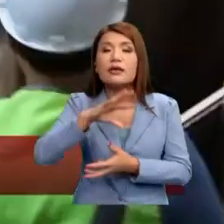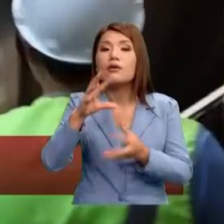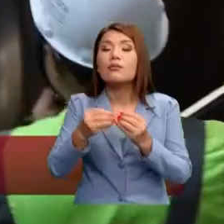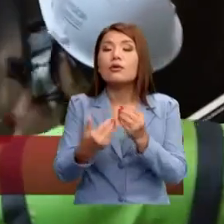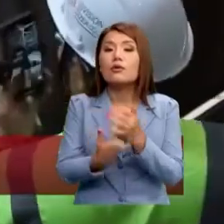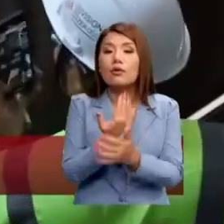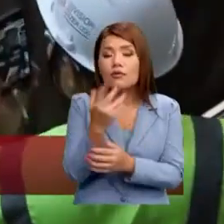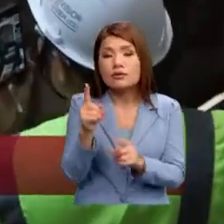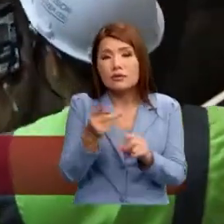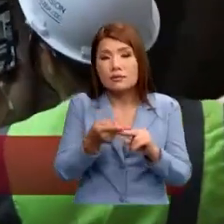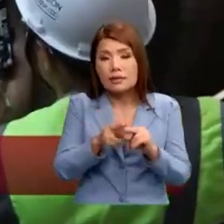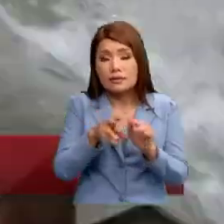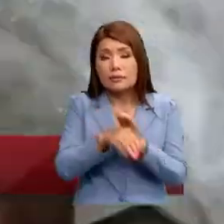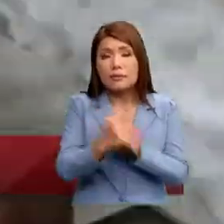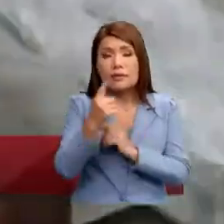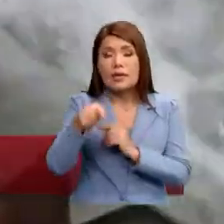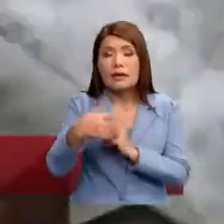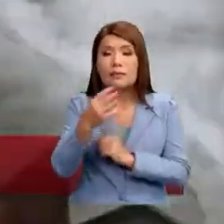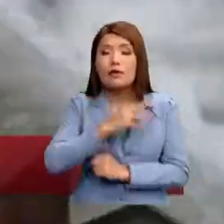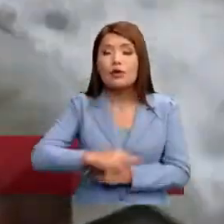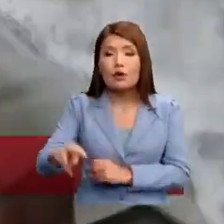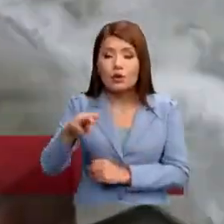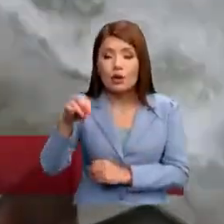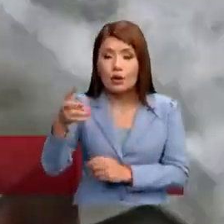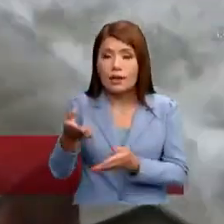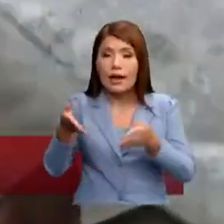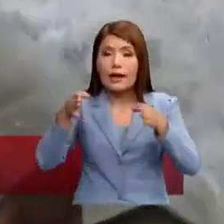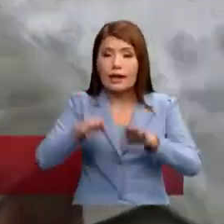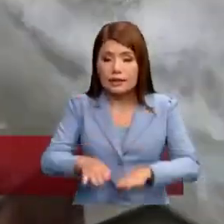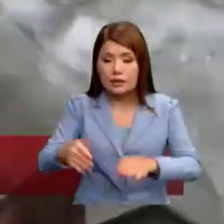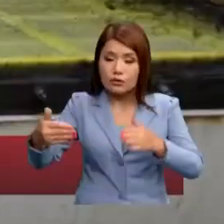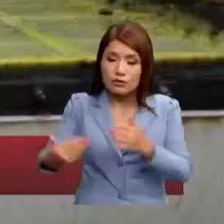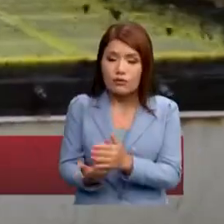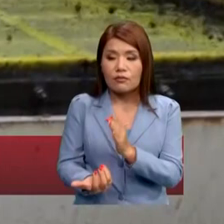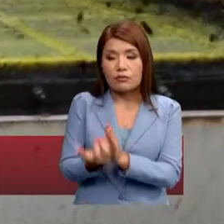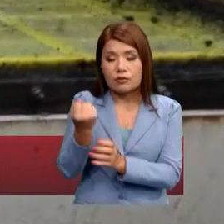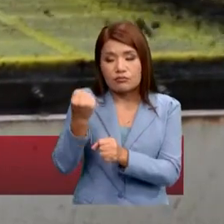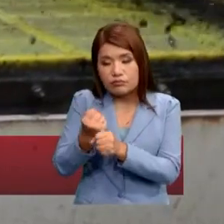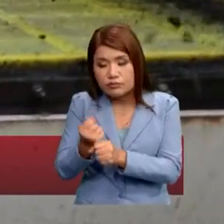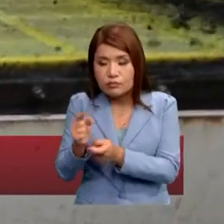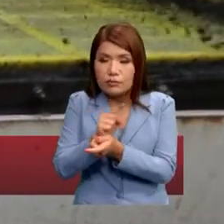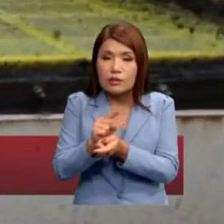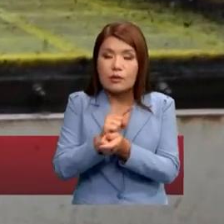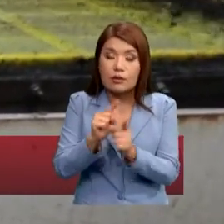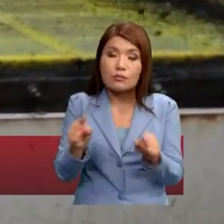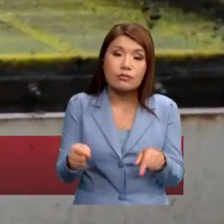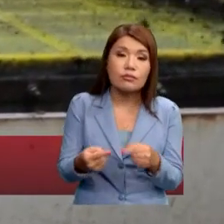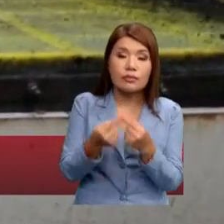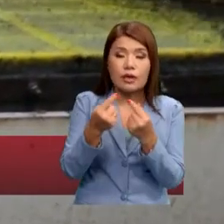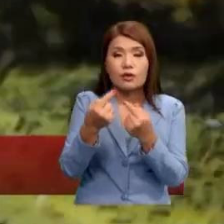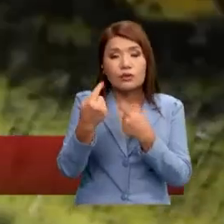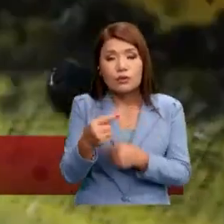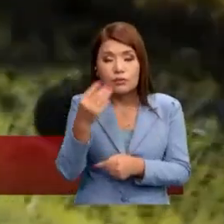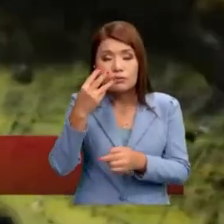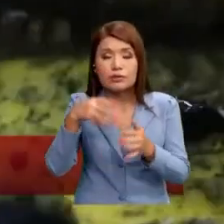және қордаланып қалған 1,5 миллион тоннадан астам қалдықтарды қайта өңдеуді мақсат етіп отыр. Болашақта ұзақ жылдар бойы